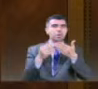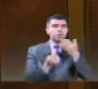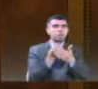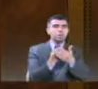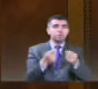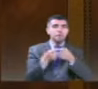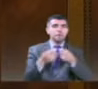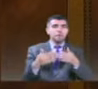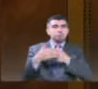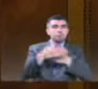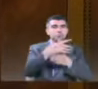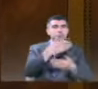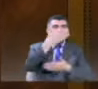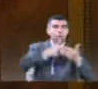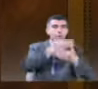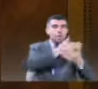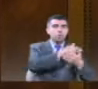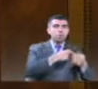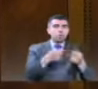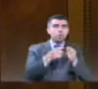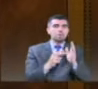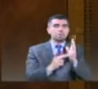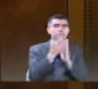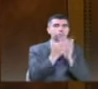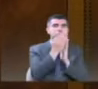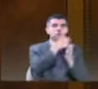الجوار والوثيقة المشتركة حول الوضع المتقدم.